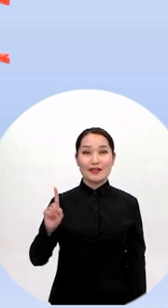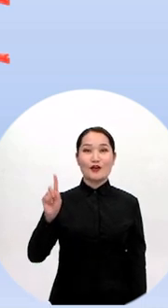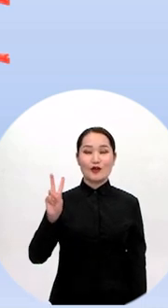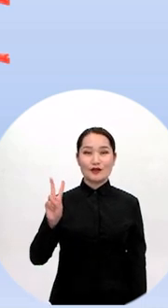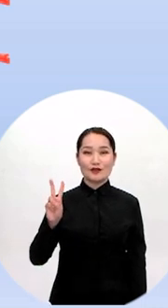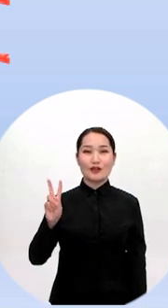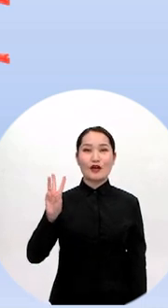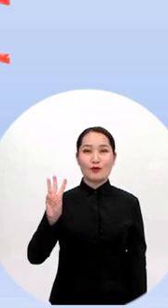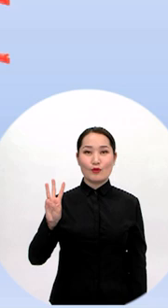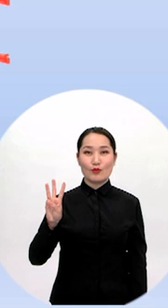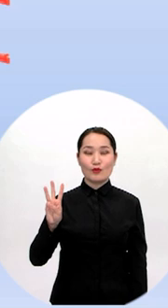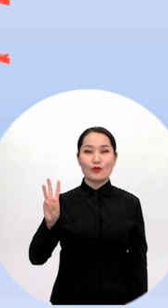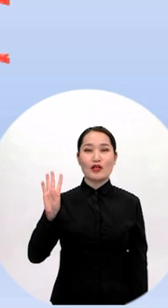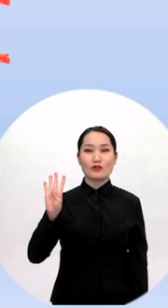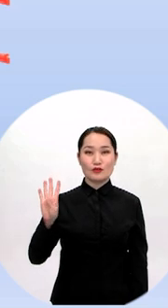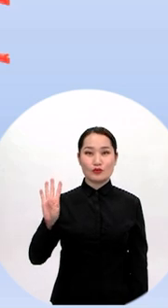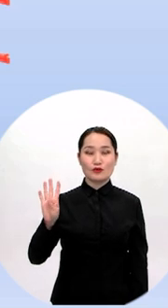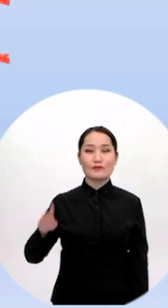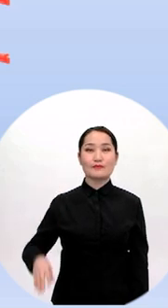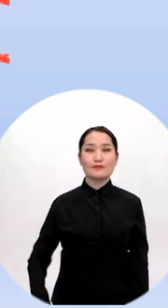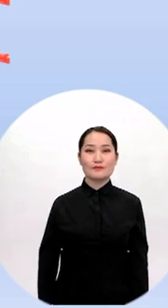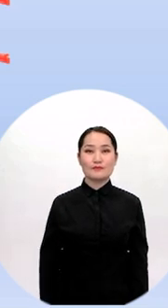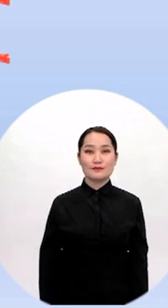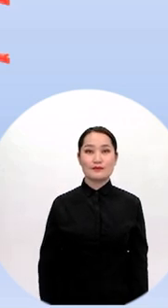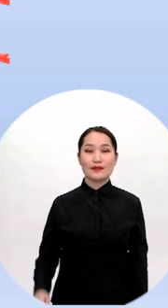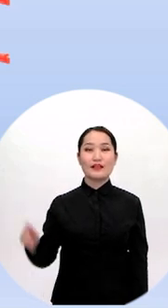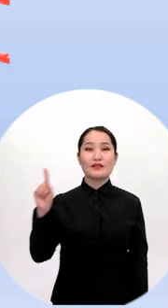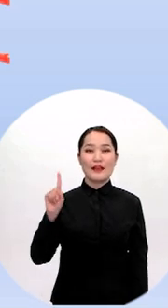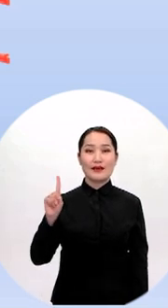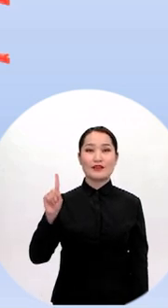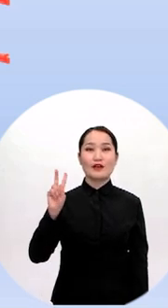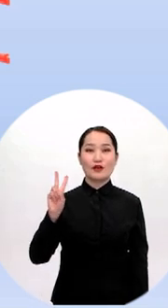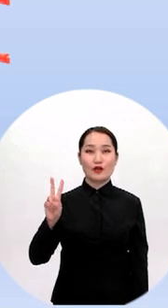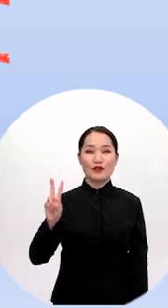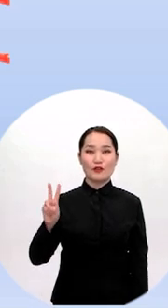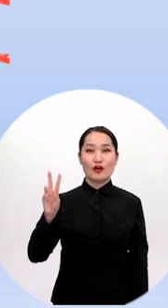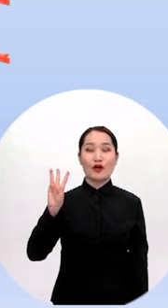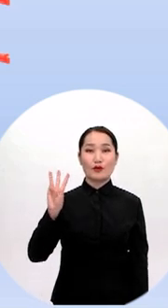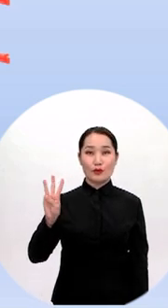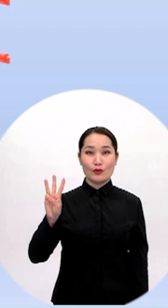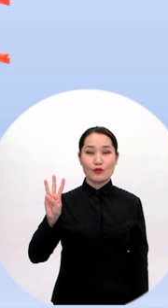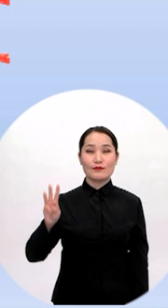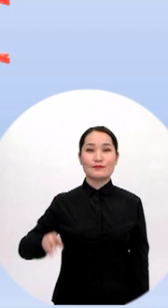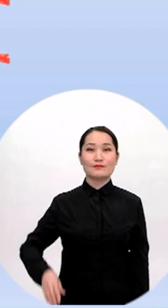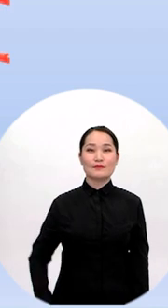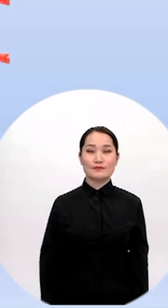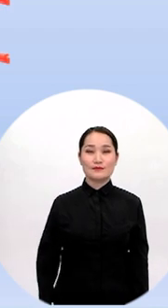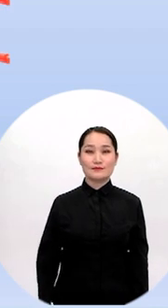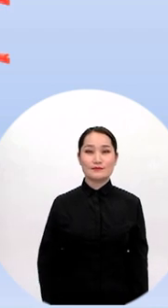Нэг, хоёр, гурав, дөрөв. Нэг, хоёр,